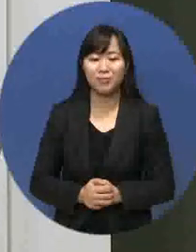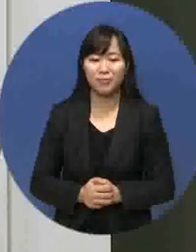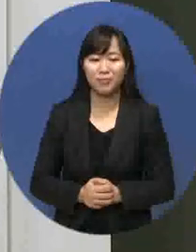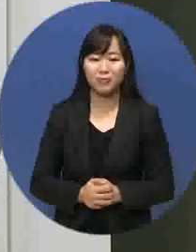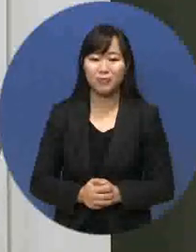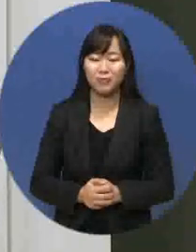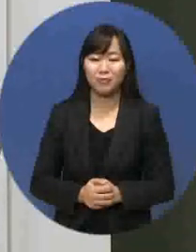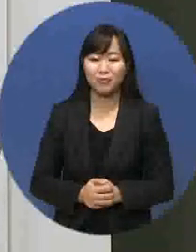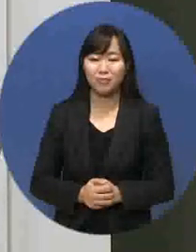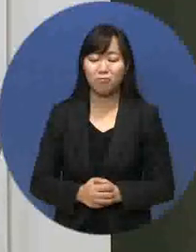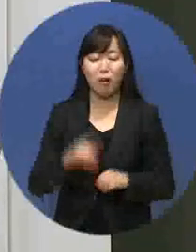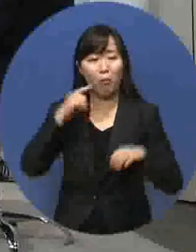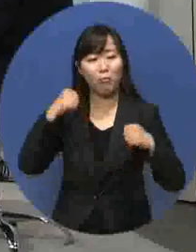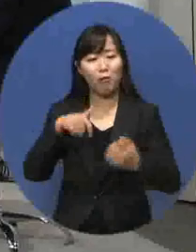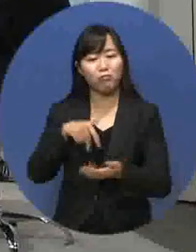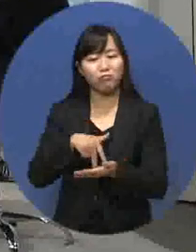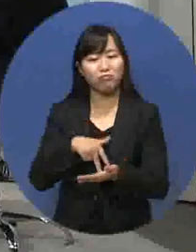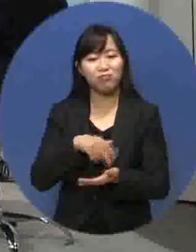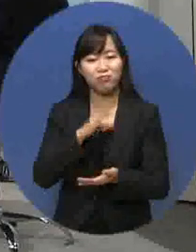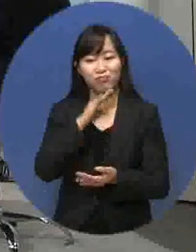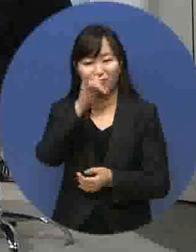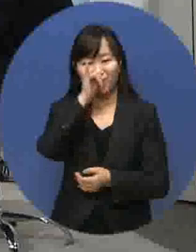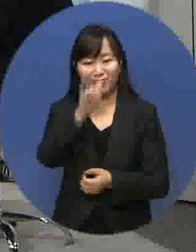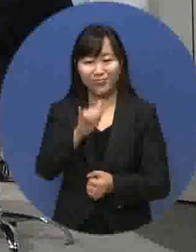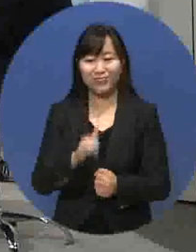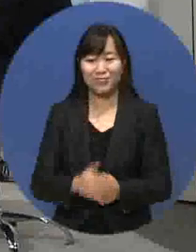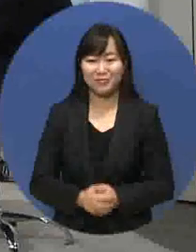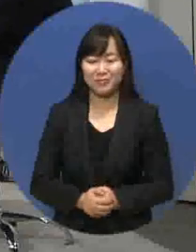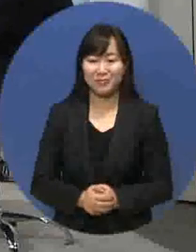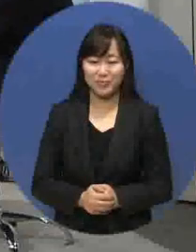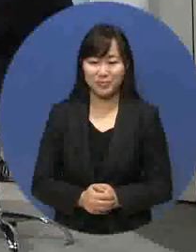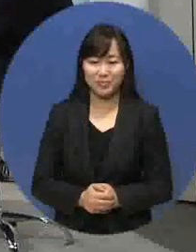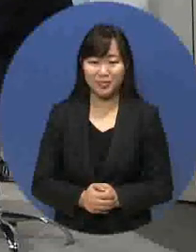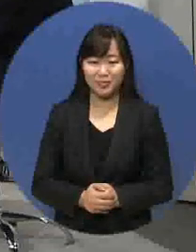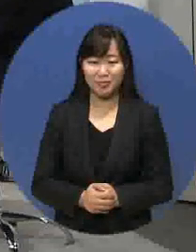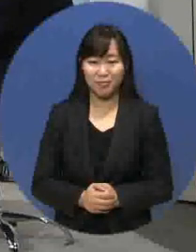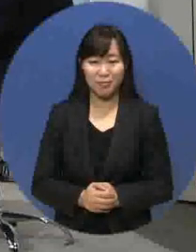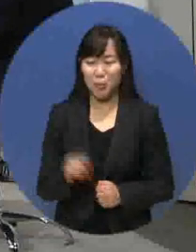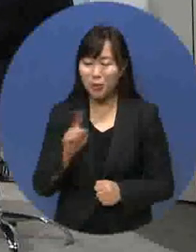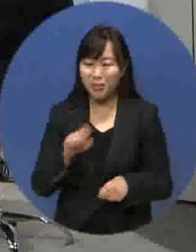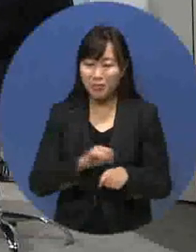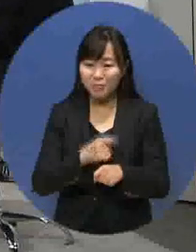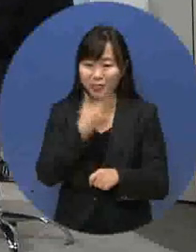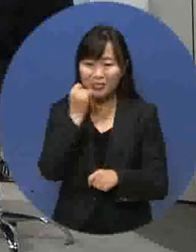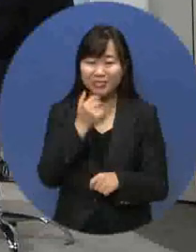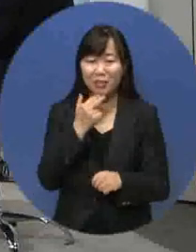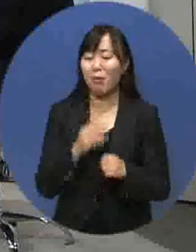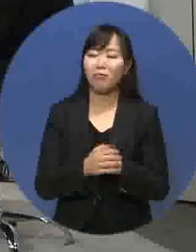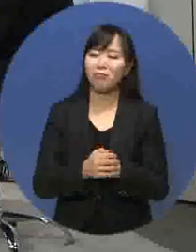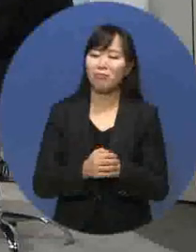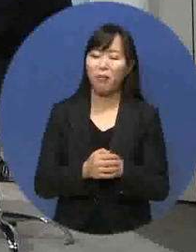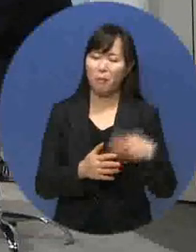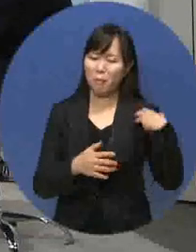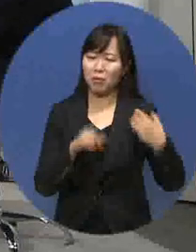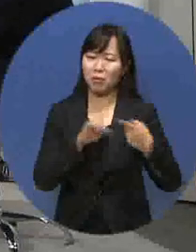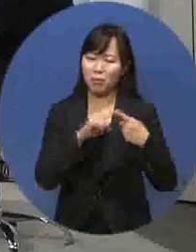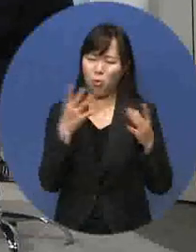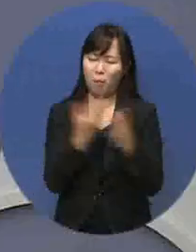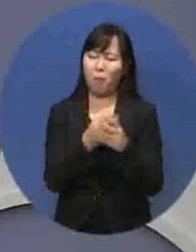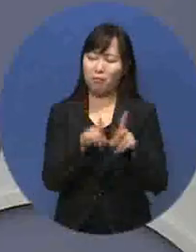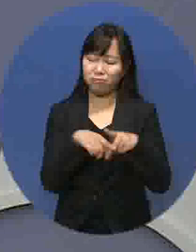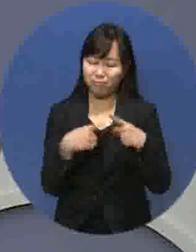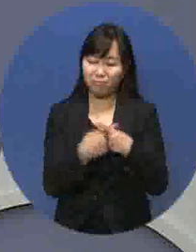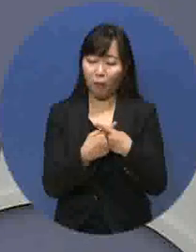일단 뭐 배우로서는 뭐 너무 훌륭하신 배우. 아, 그럼 잡을 데가 없어요? 뭐 일단은 배역에 대해서 완벽하게 이해를